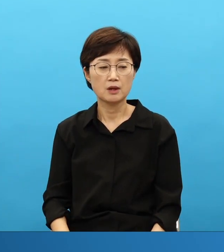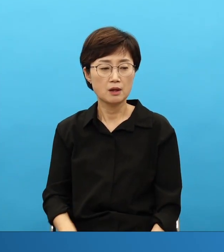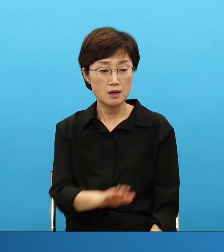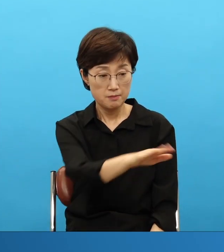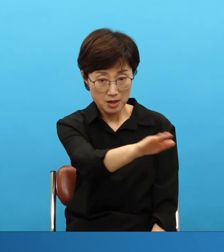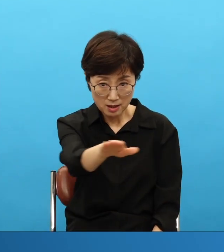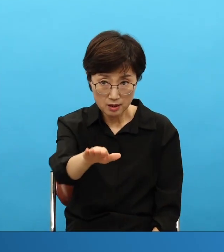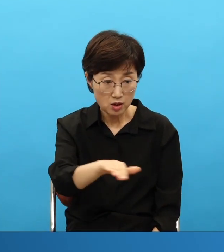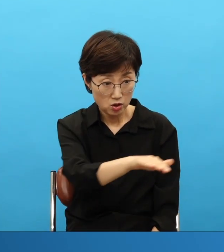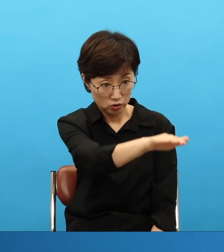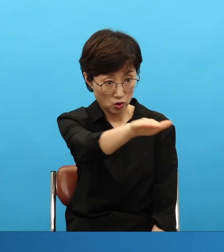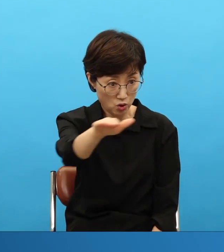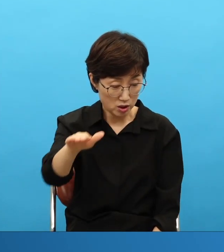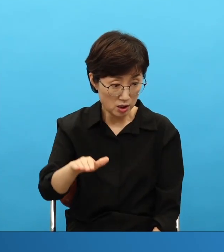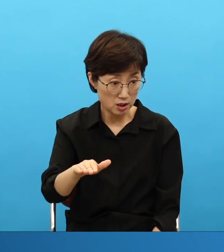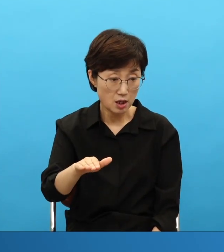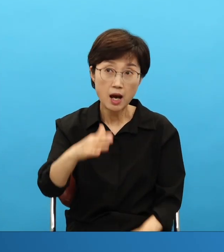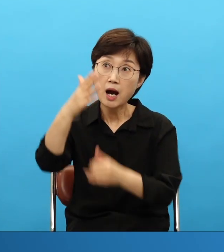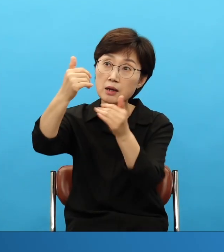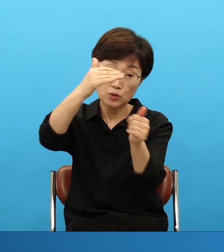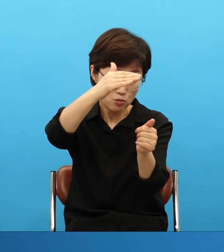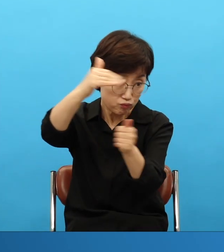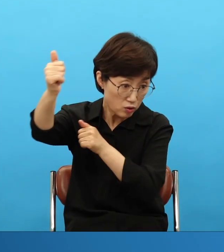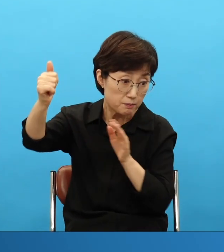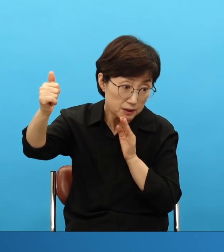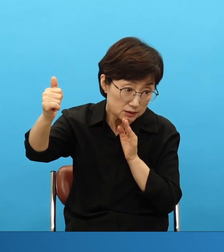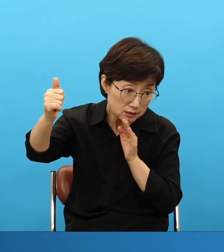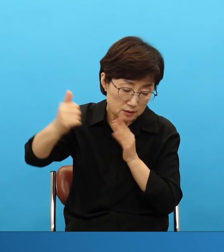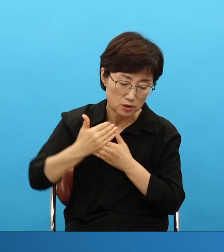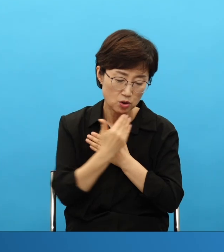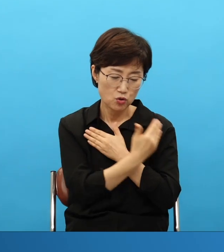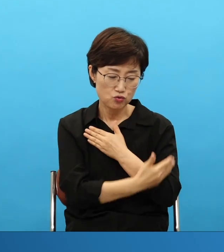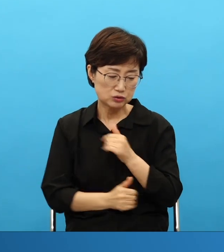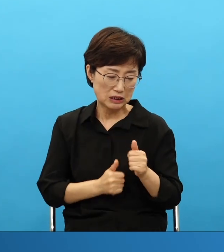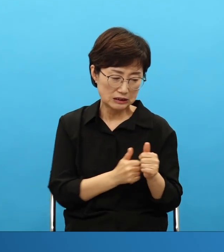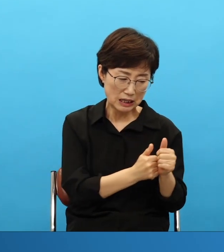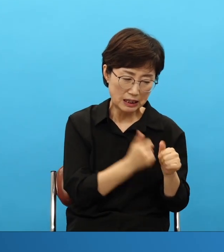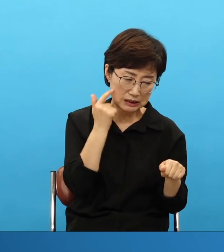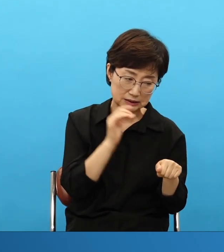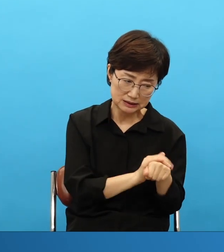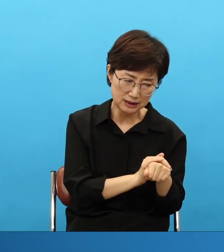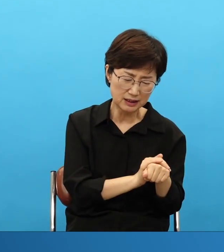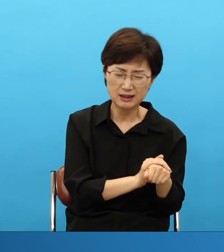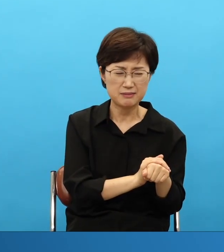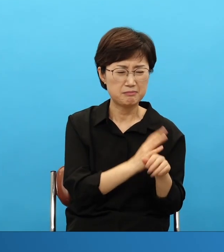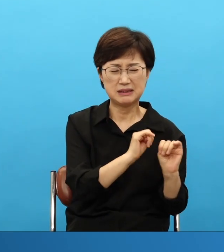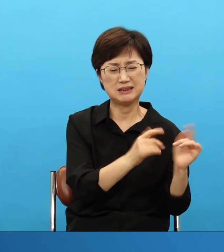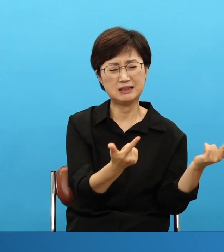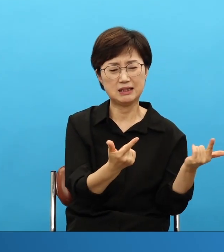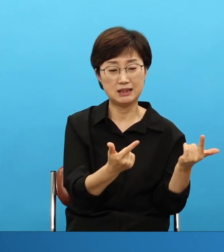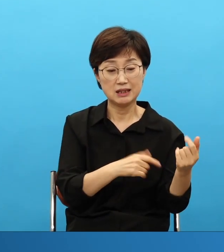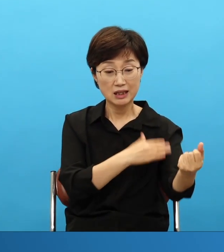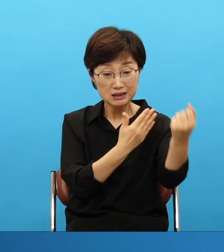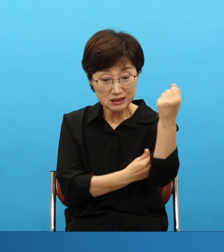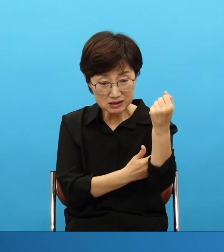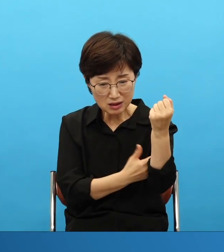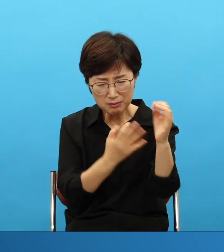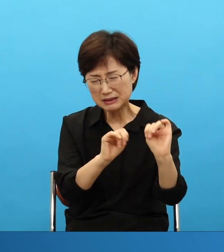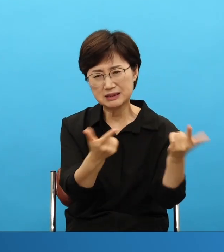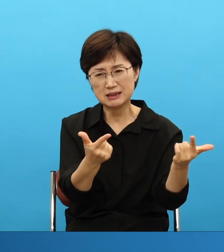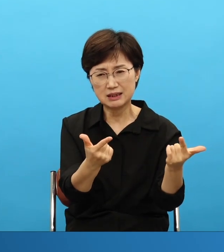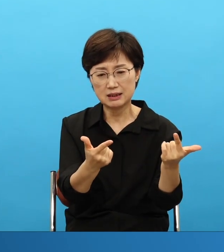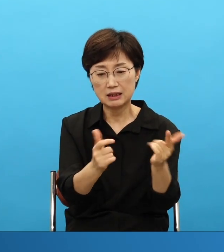들아 너희의 부르심을 보라 육체를 따라 지혜자가 많지 아니하며 한가 많지 아니하며